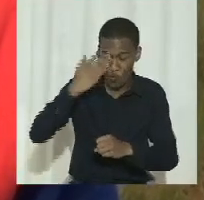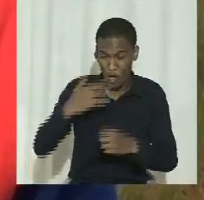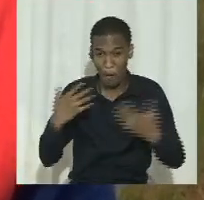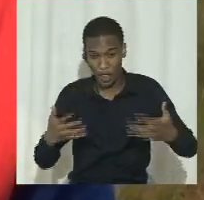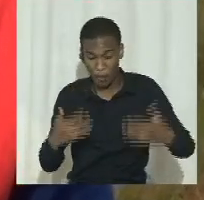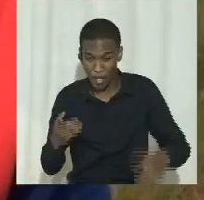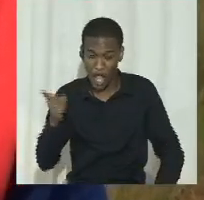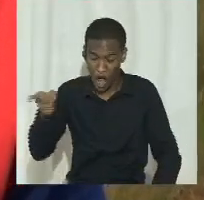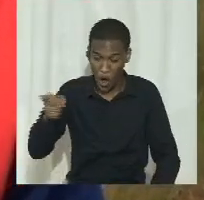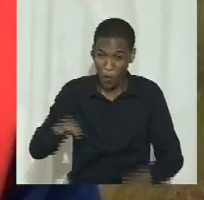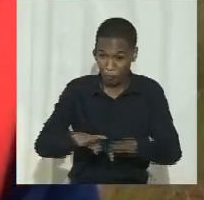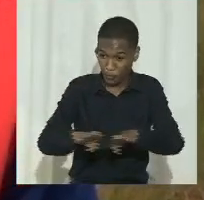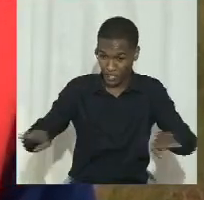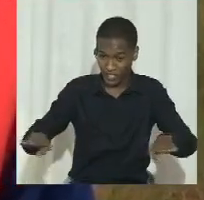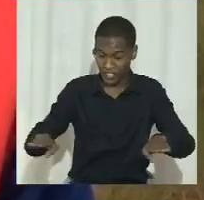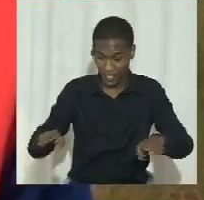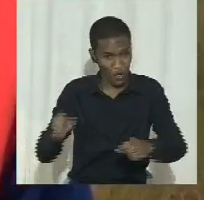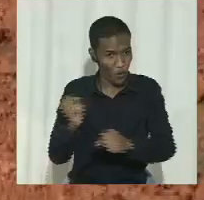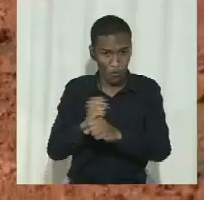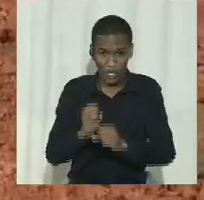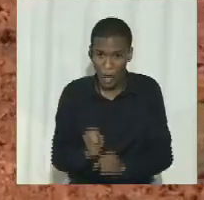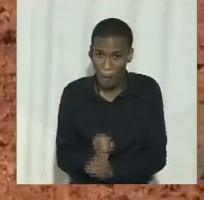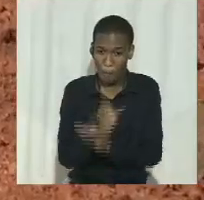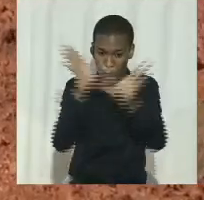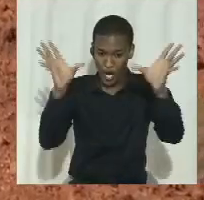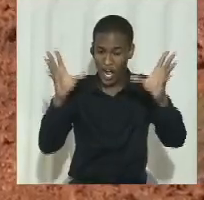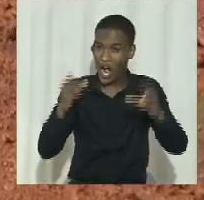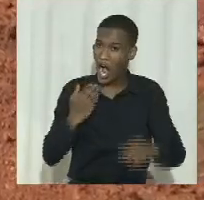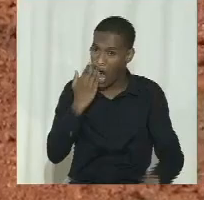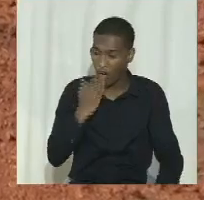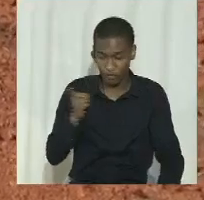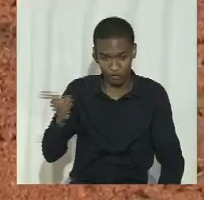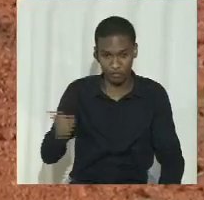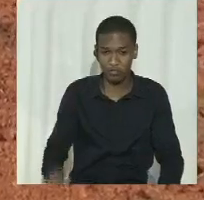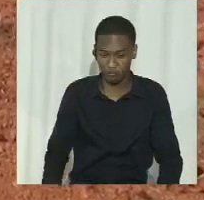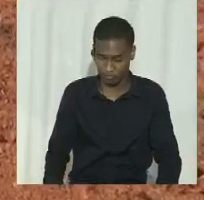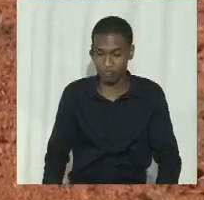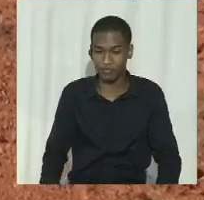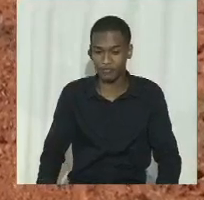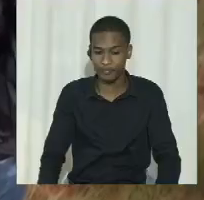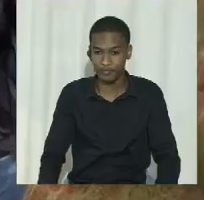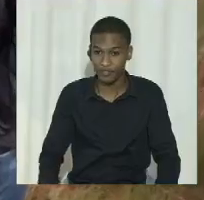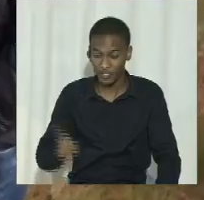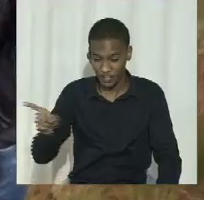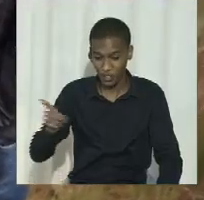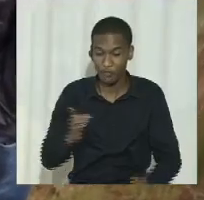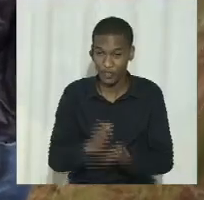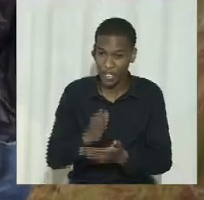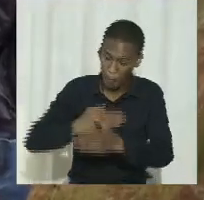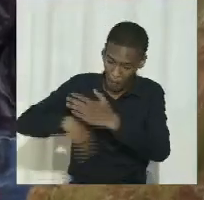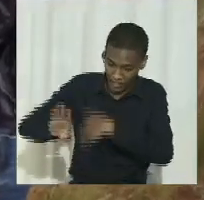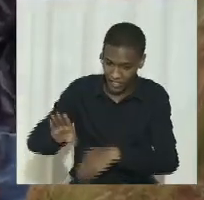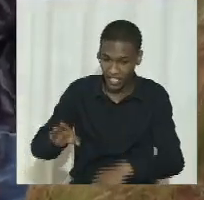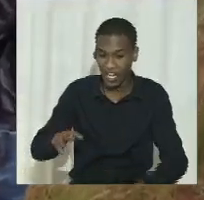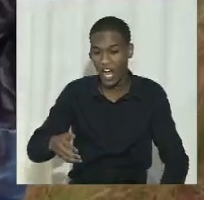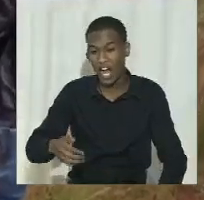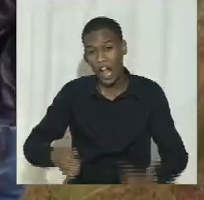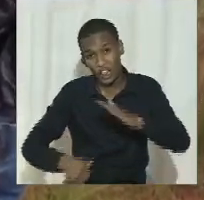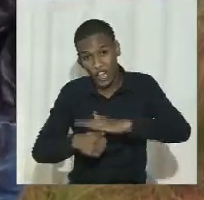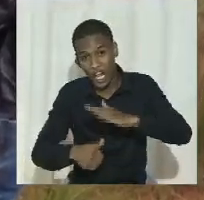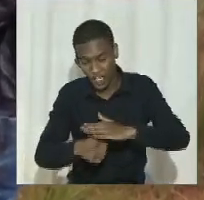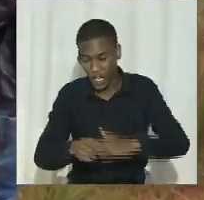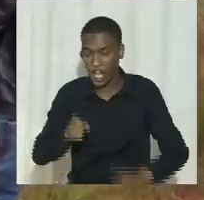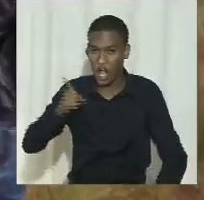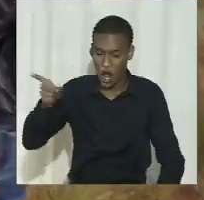sosanatri mipoaka tokoa le izy fahitana loza. Rehefa nainao an'izay fitonam-panjakana dia naniraka nitaleny kabinetra miaramilany ny prime